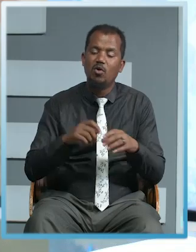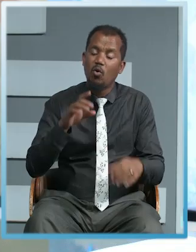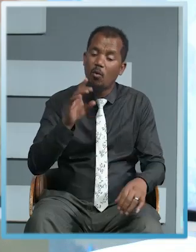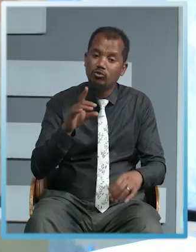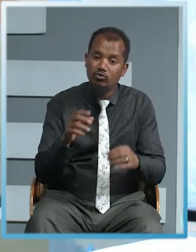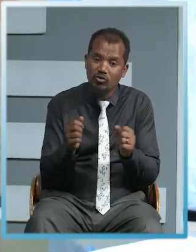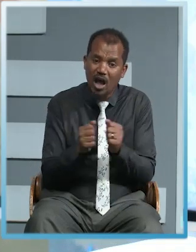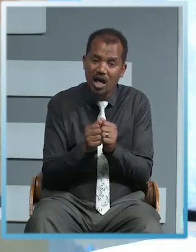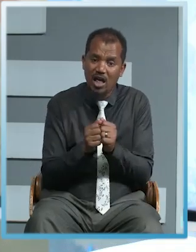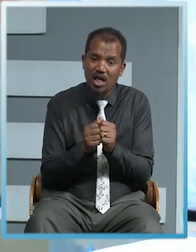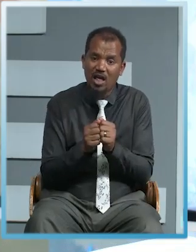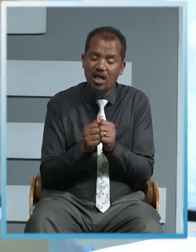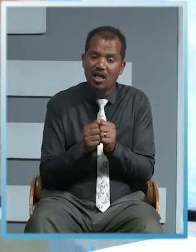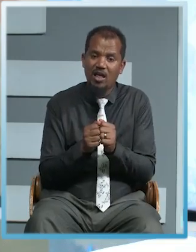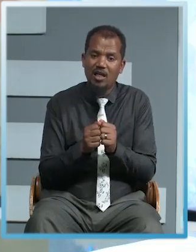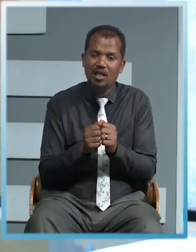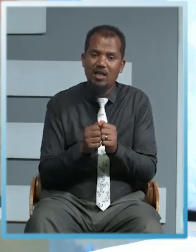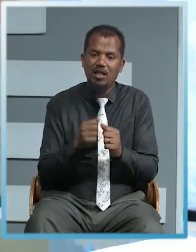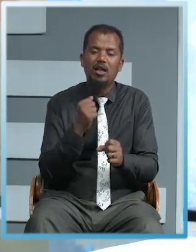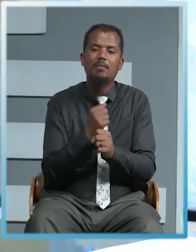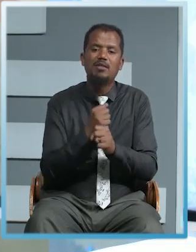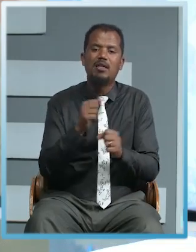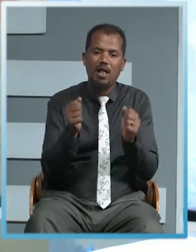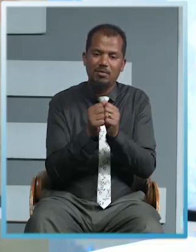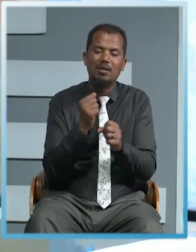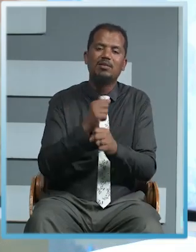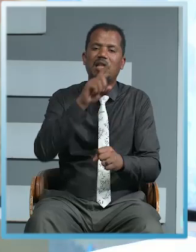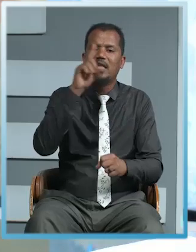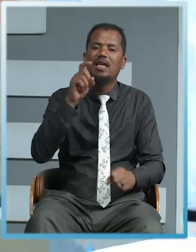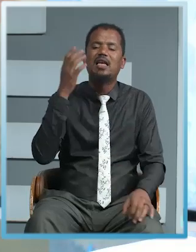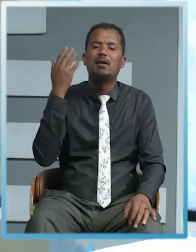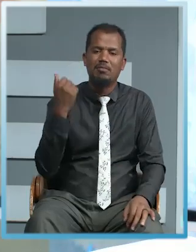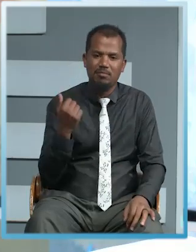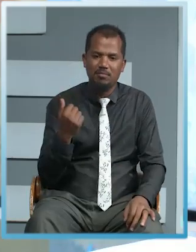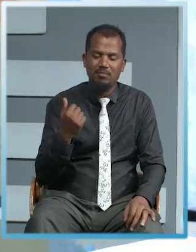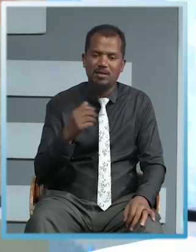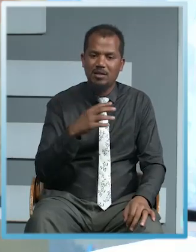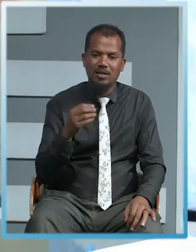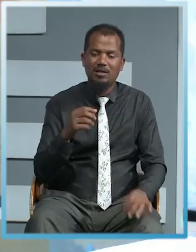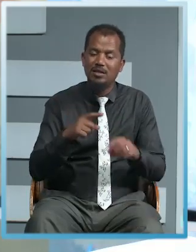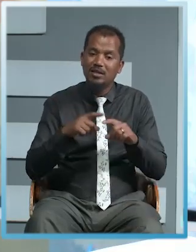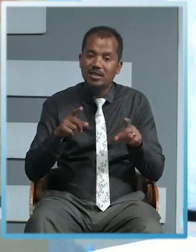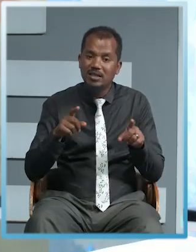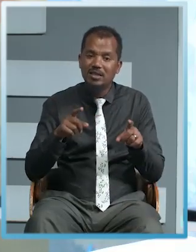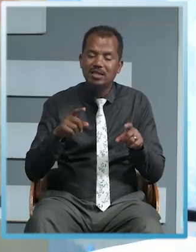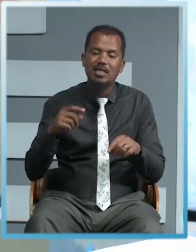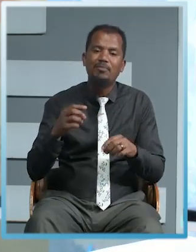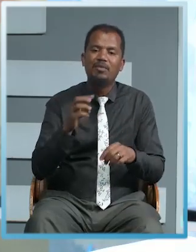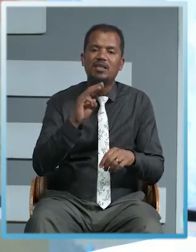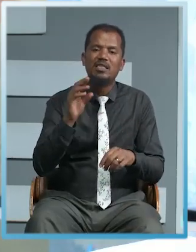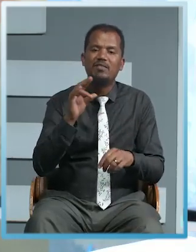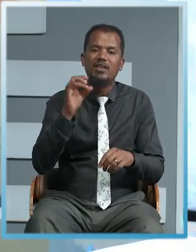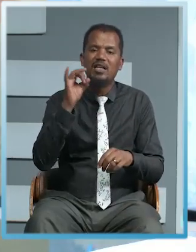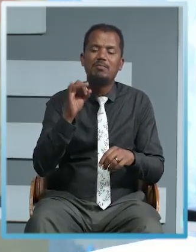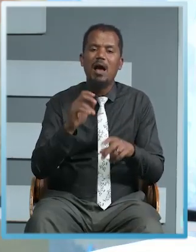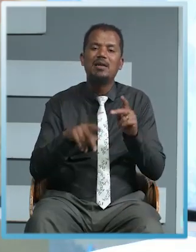ኮሚሽኑ ጋራ ለመስራት ጠይቀን ነበር አብረን ለመስራት ማለት ነገር ግን የሲቪል ማህበረሰብ